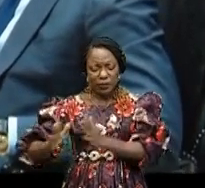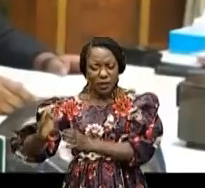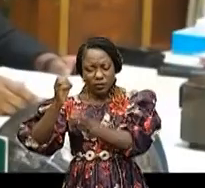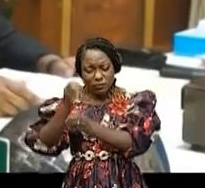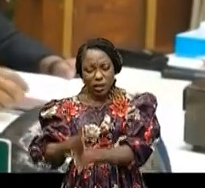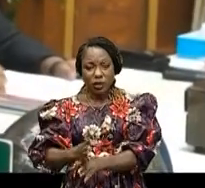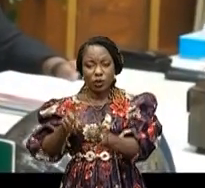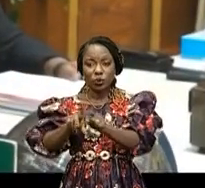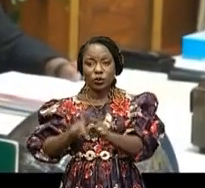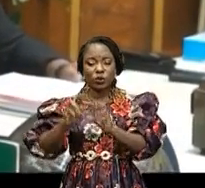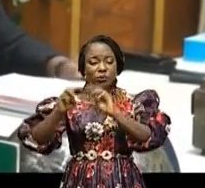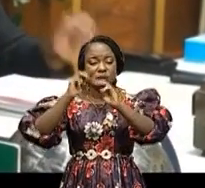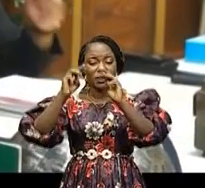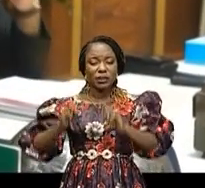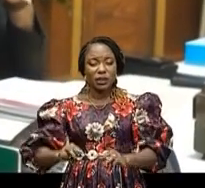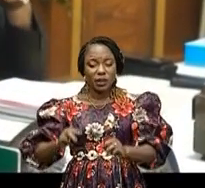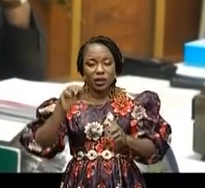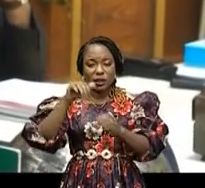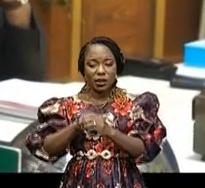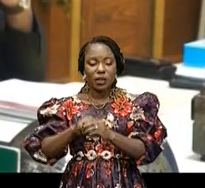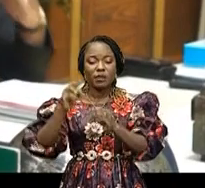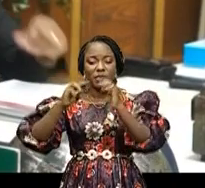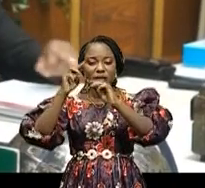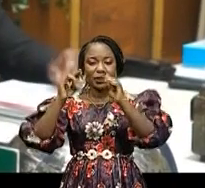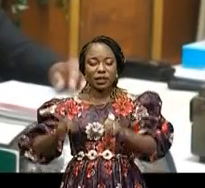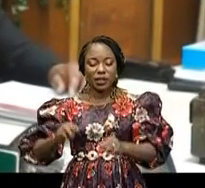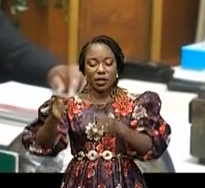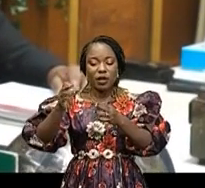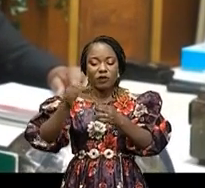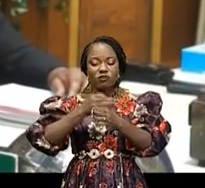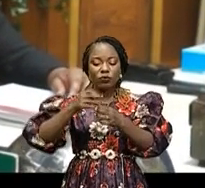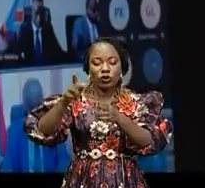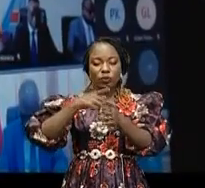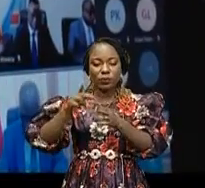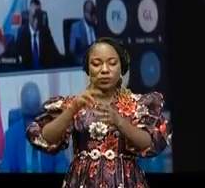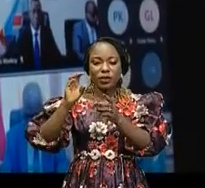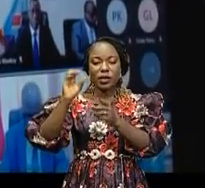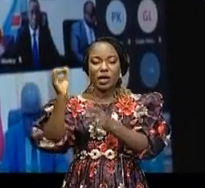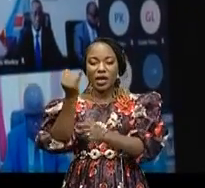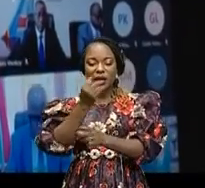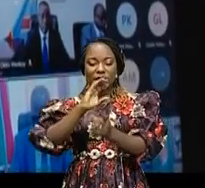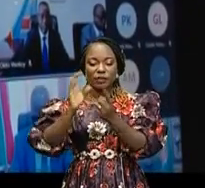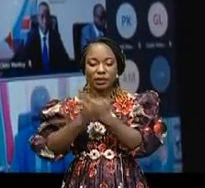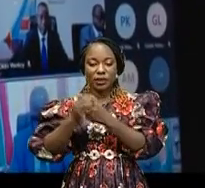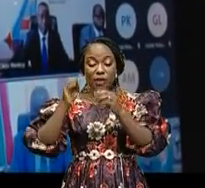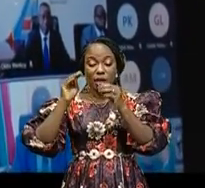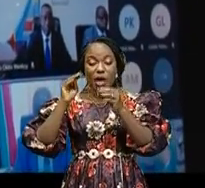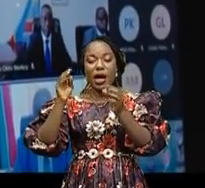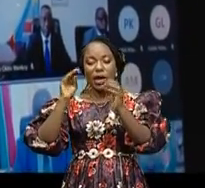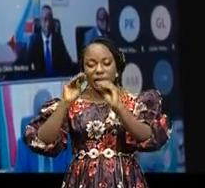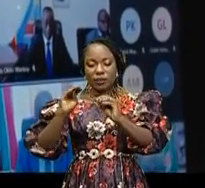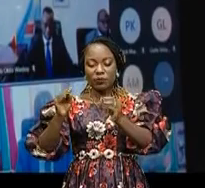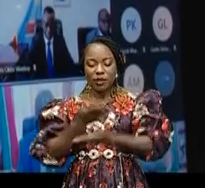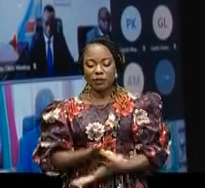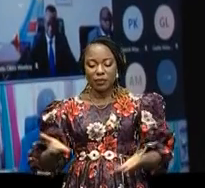prises au niveau du ministère concerné, notamment le ministère de la Formation professionnelle Arts et Métiers, enseignement primaire, secondaire et technique, à